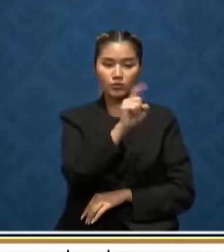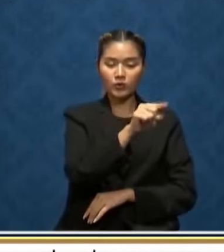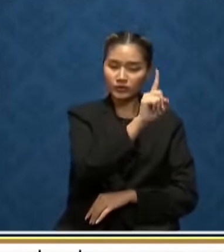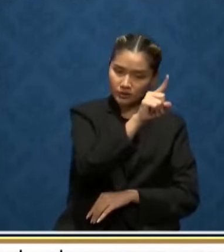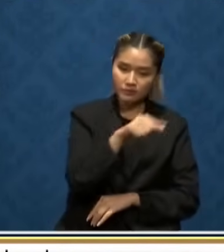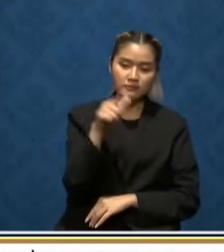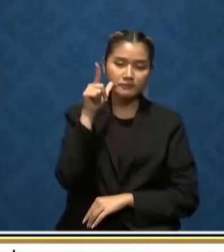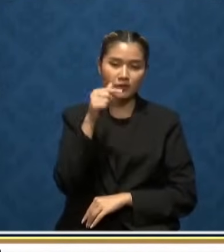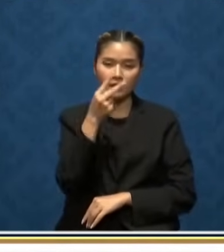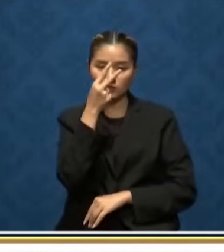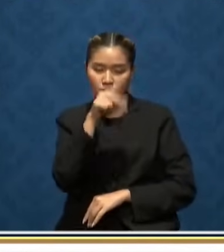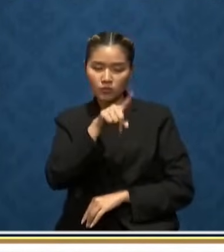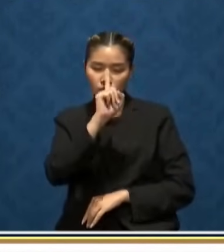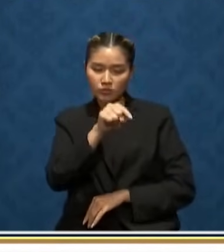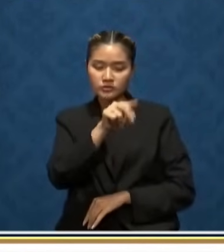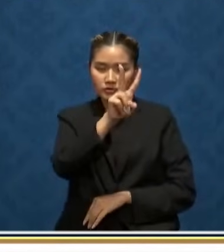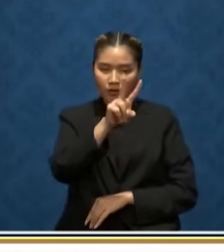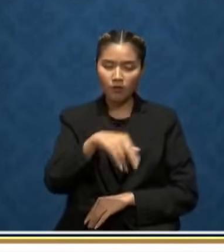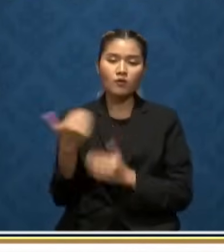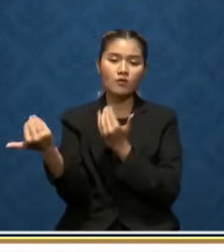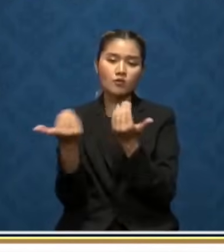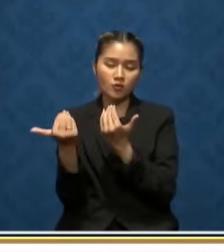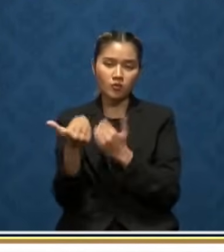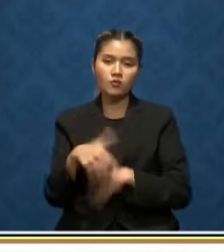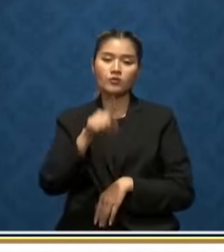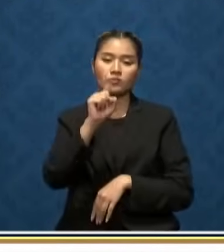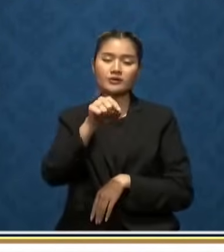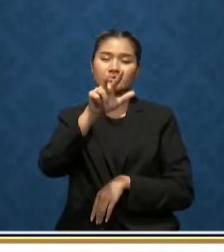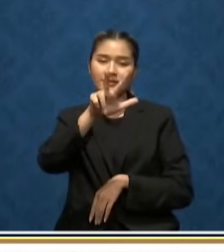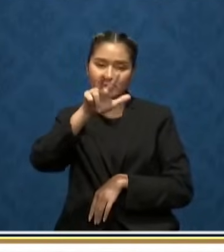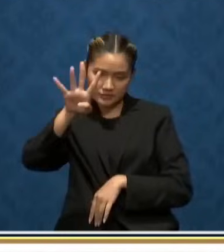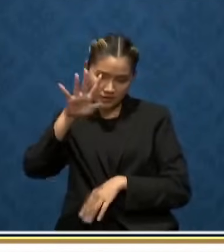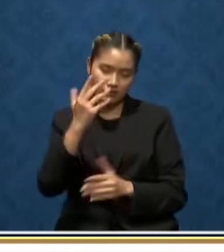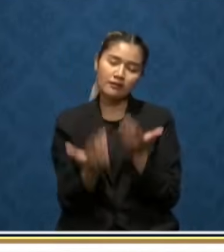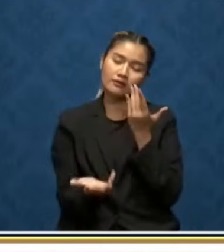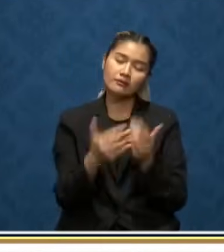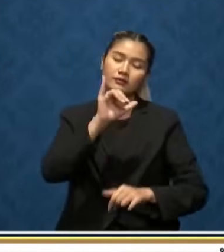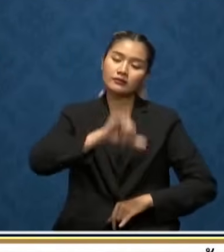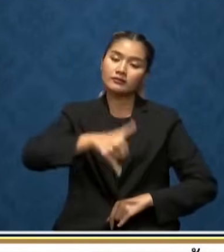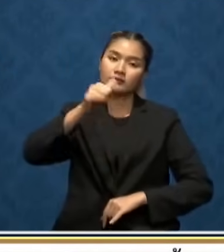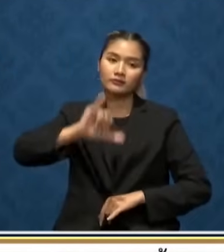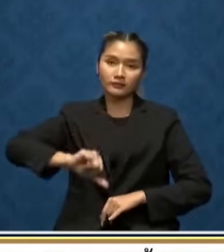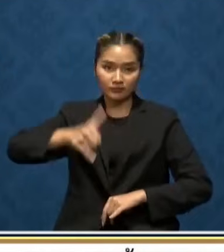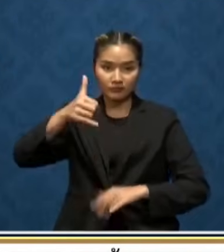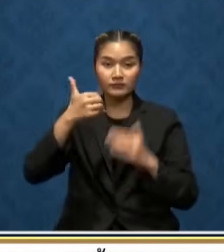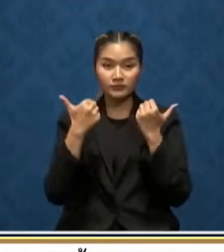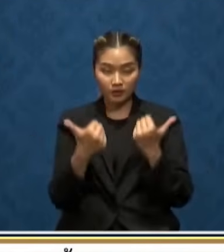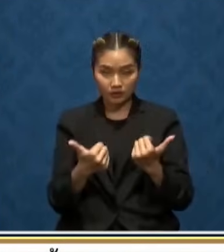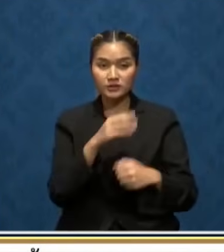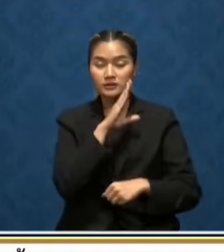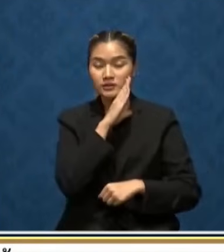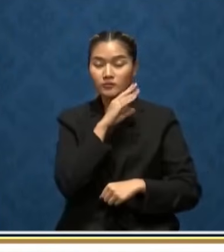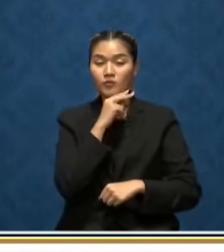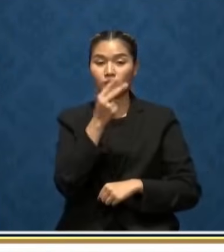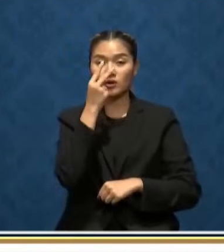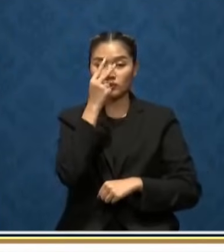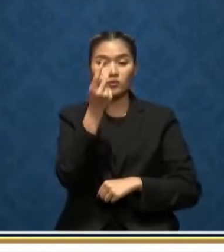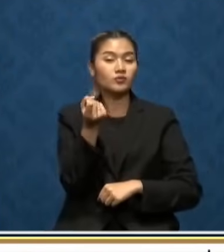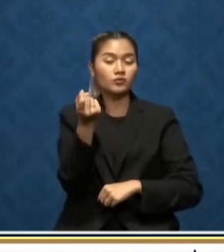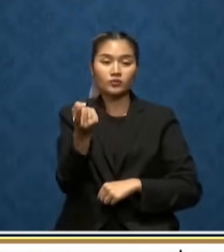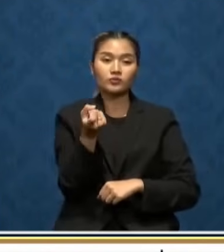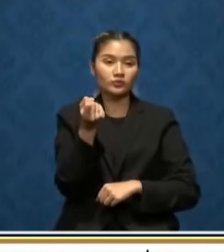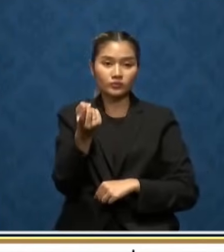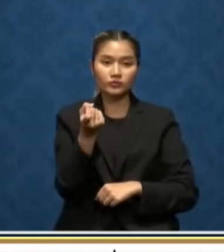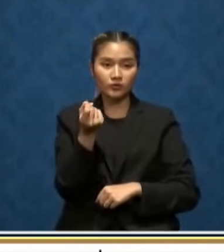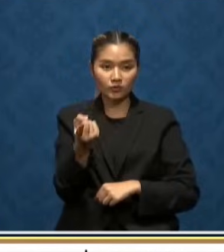เบอร์2ลูกจะดูกดเบอร์3และเบอร์4เพราะฉะนั้นเวลาที่ดูในเรียลไทม์เวลาที่ท่